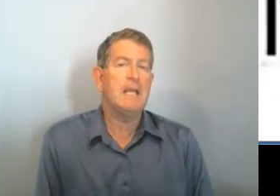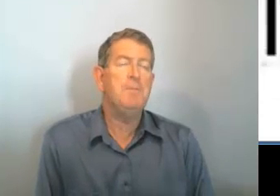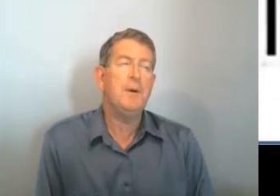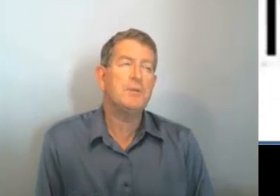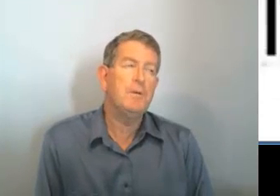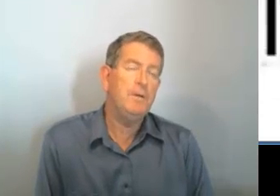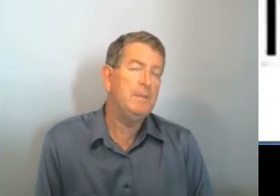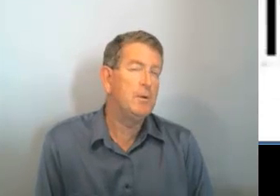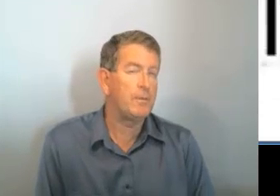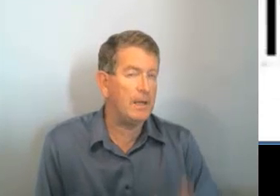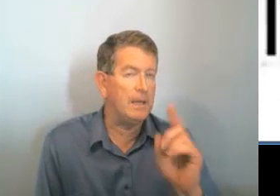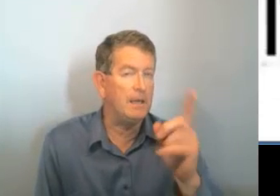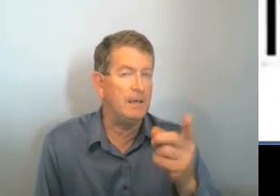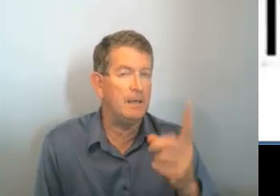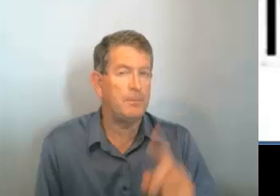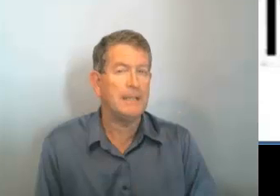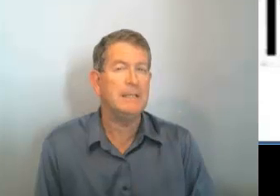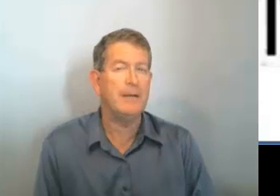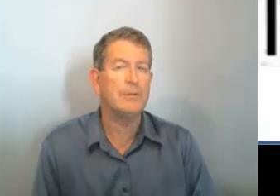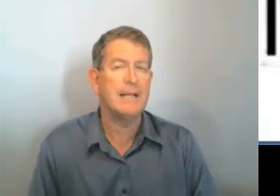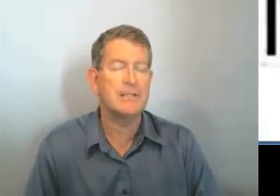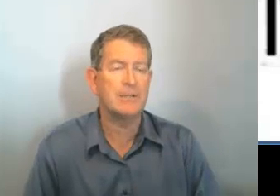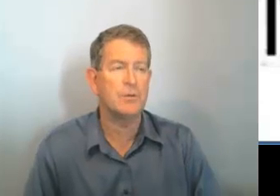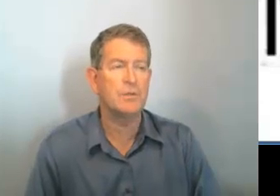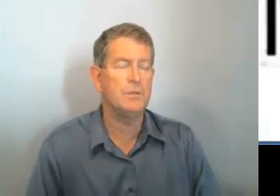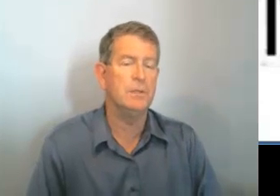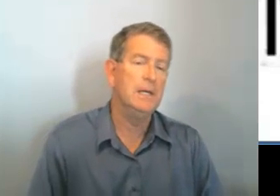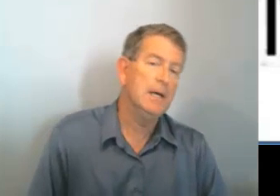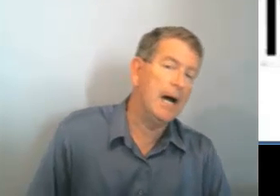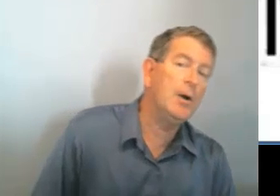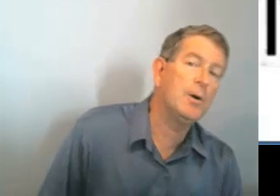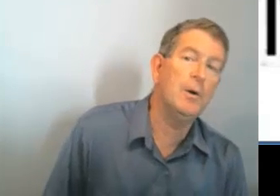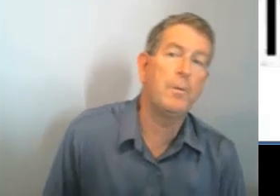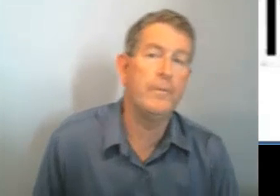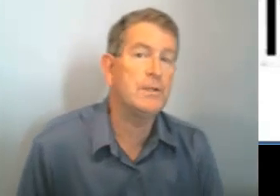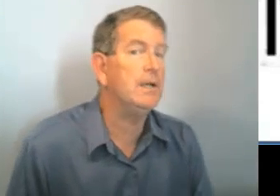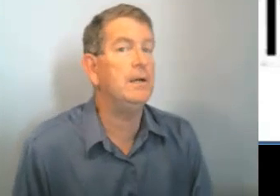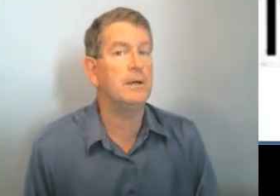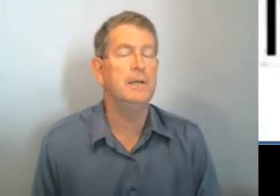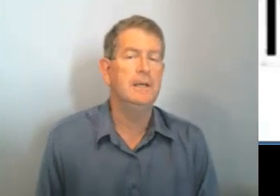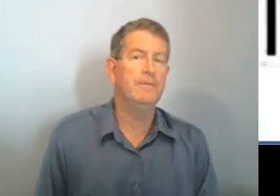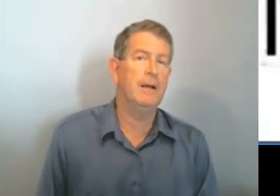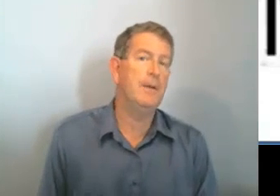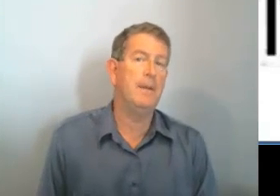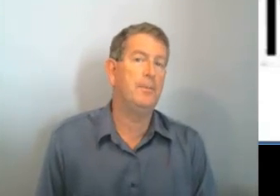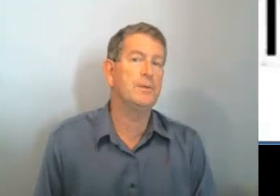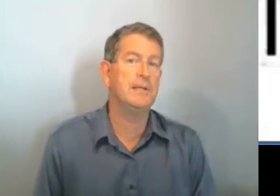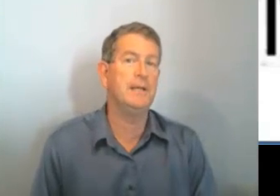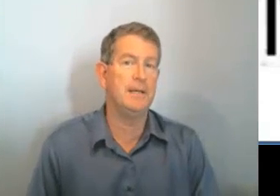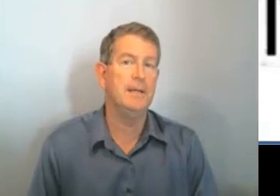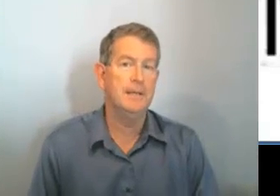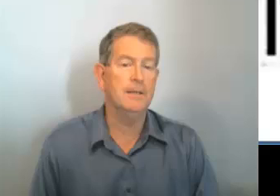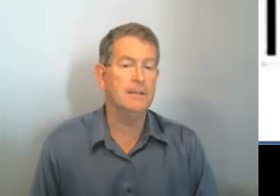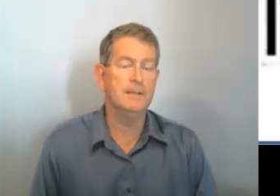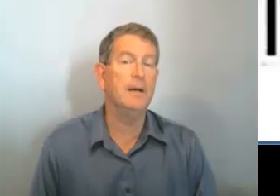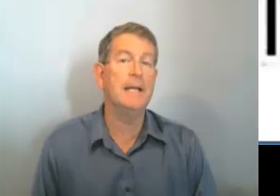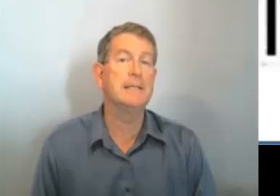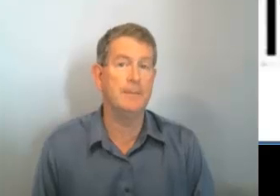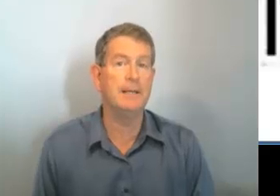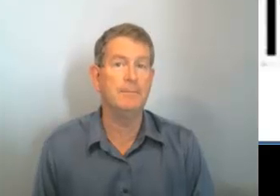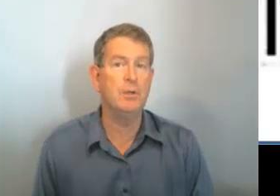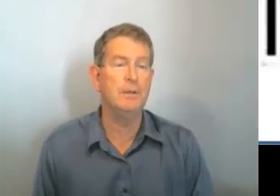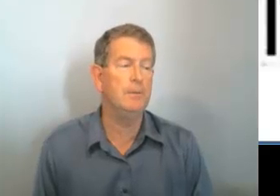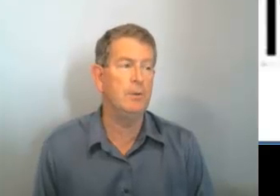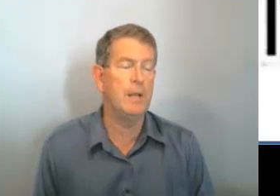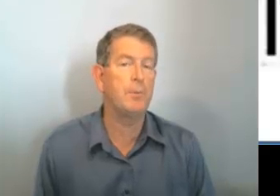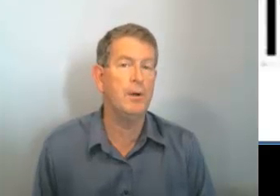Et il pense que Philippe devrait prêter davantage attention. Alors le professeur va lui imposer un